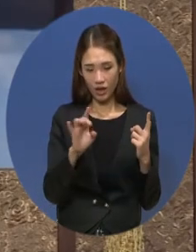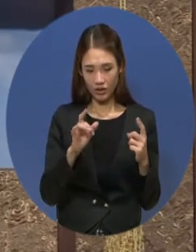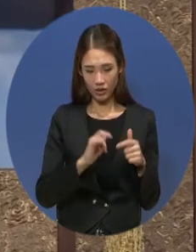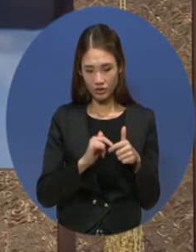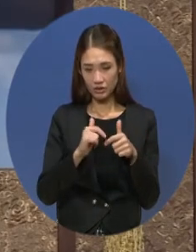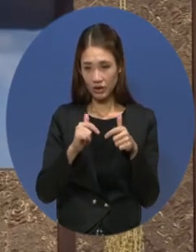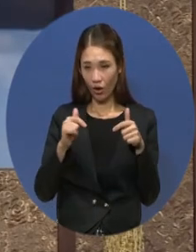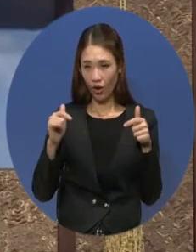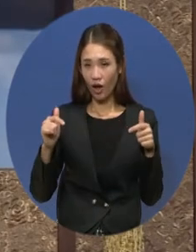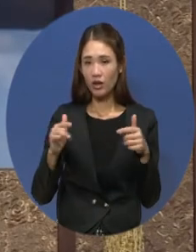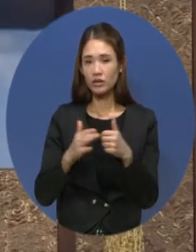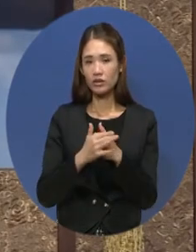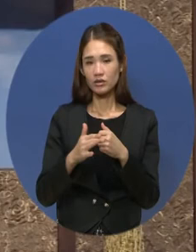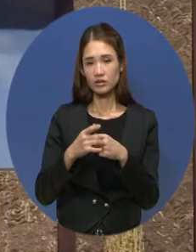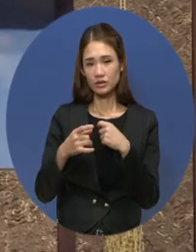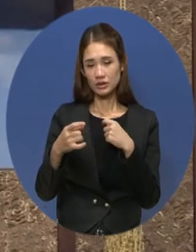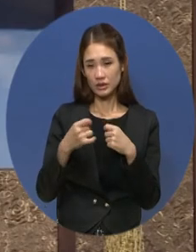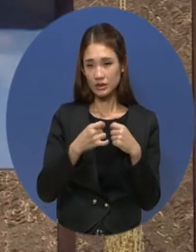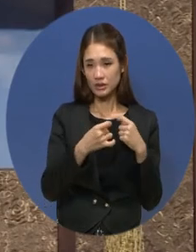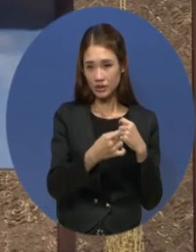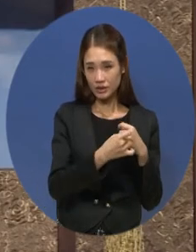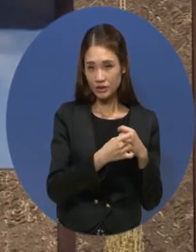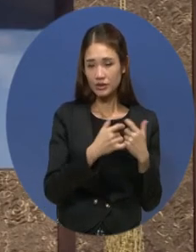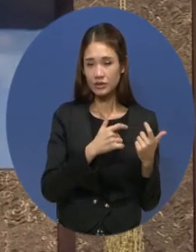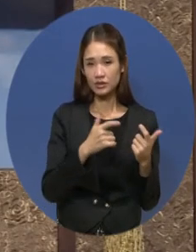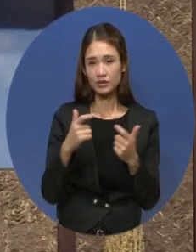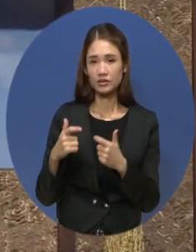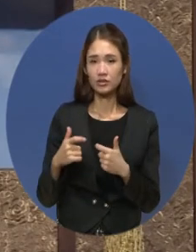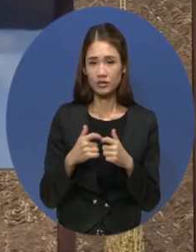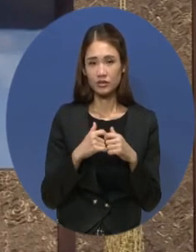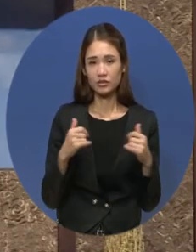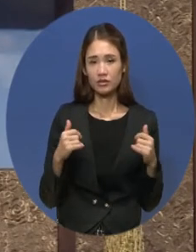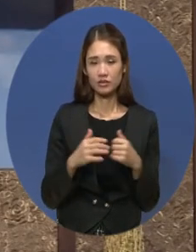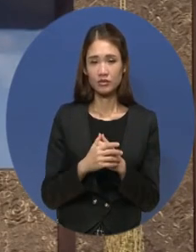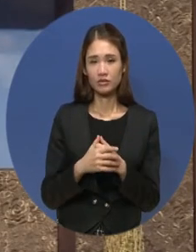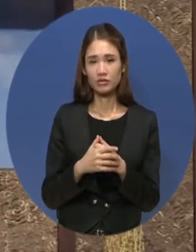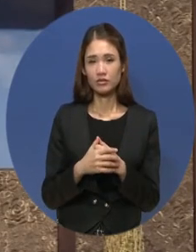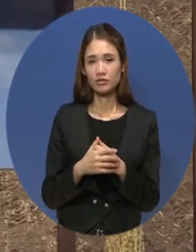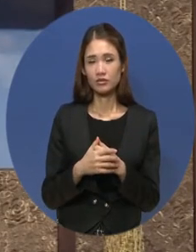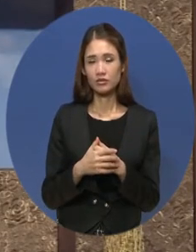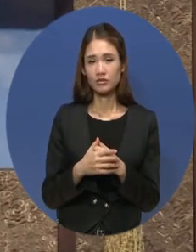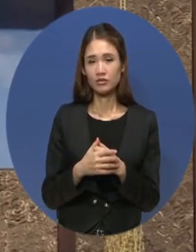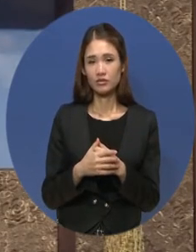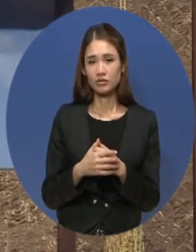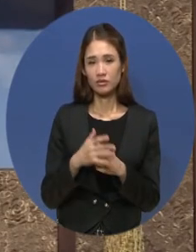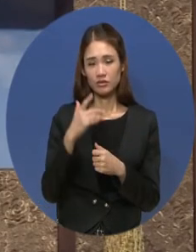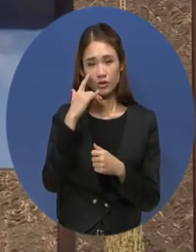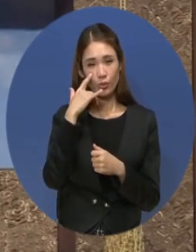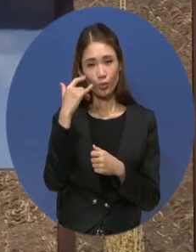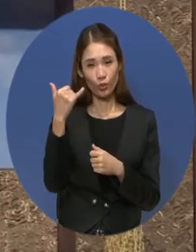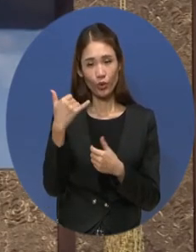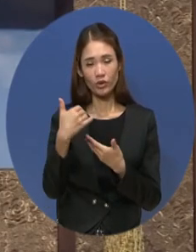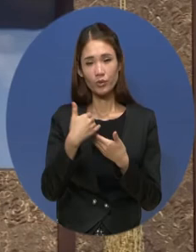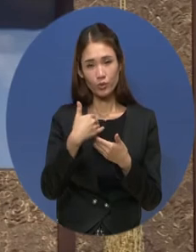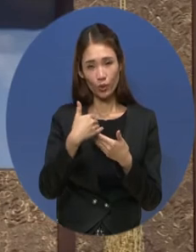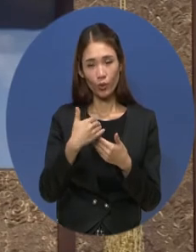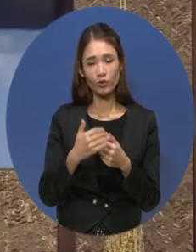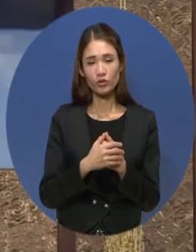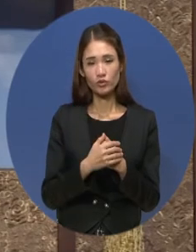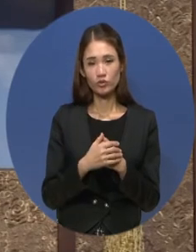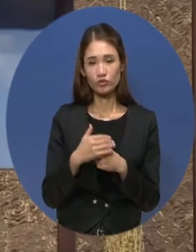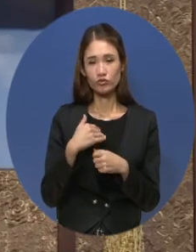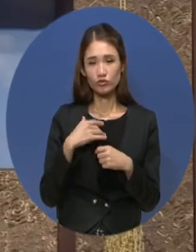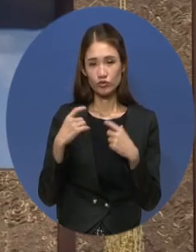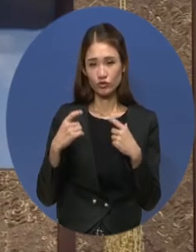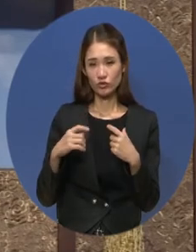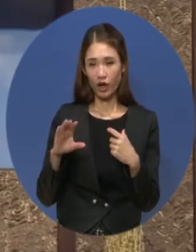인거 지역의 인근 지역에 있는 뭐 그런 분들도 이렇게 부모님들의 요구 였죠 어 우리부